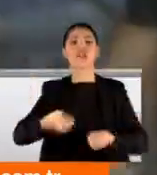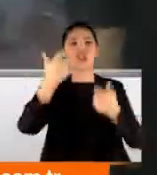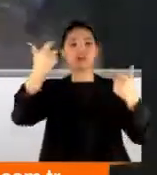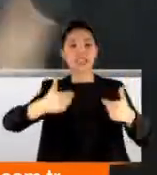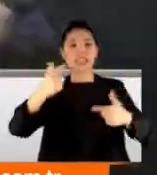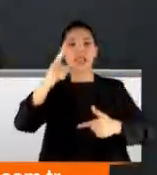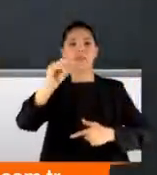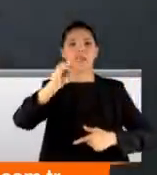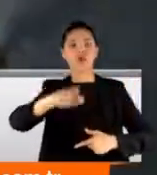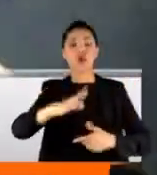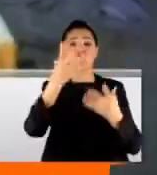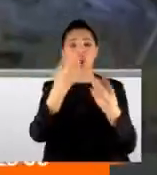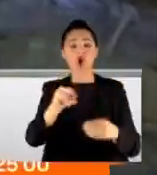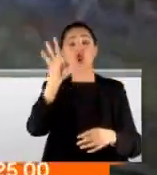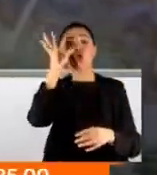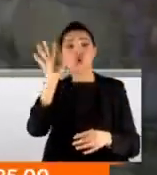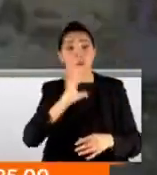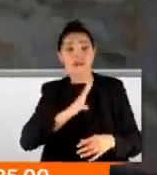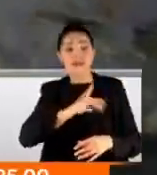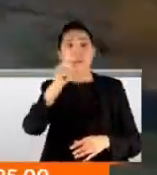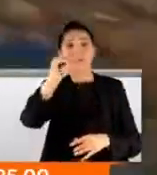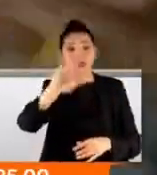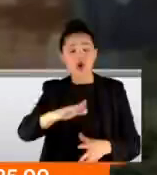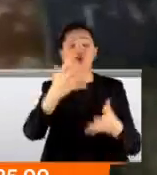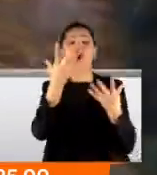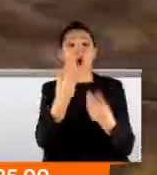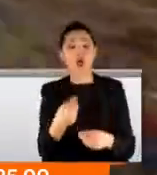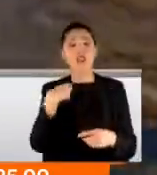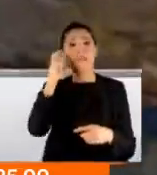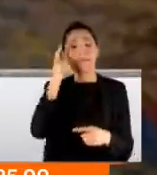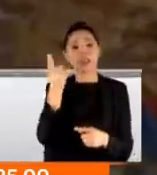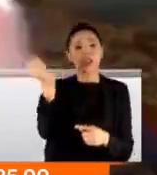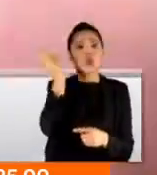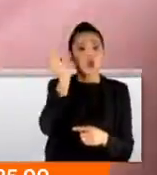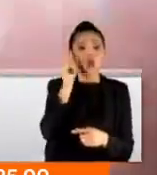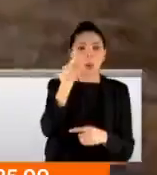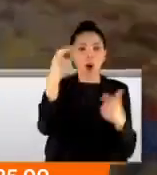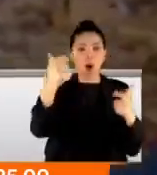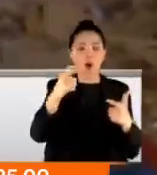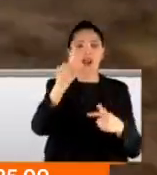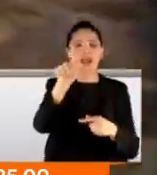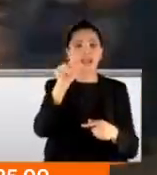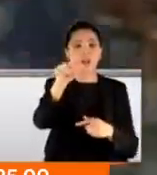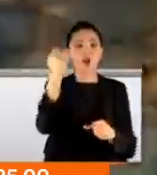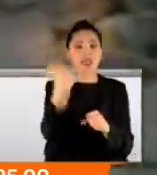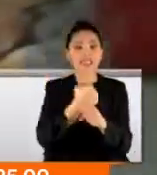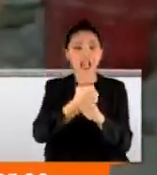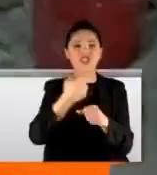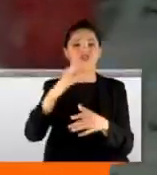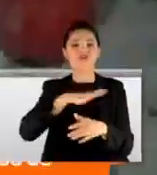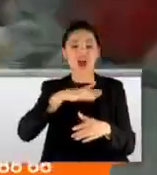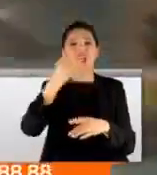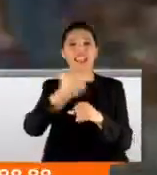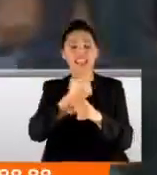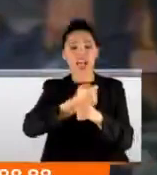olduğu noktada bir çocuğun olduğundan şüpheleniliyor. Bir çocuğun olduğu bilgisi geldi ve şimdi orada bir gördüğünüz gördüğünüz gibi o beton bloklar var. O